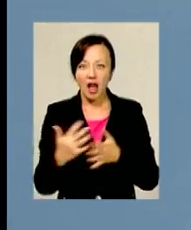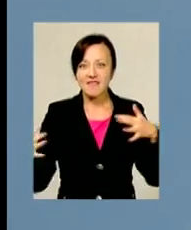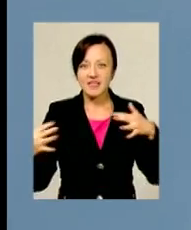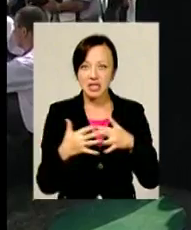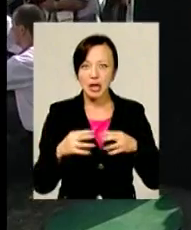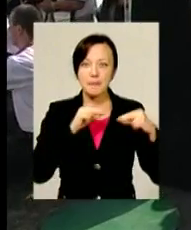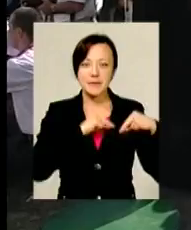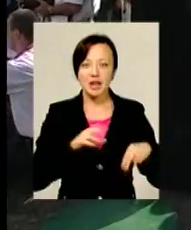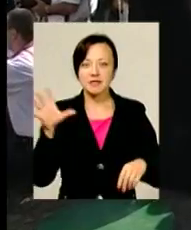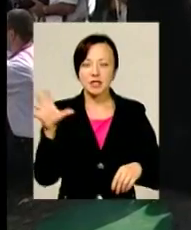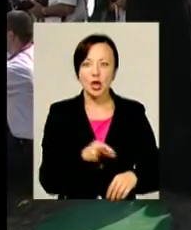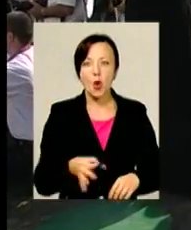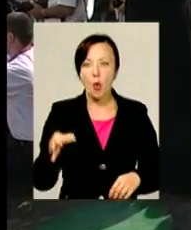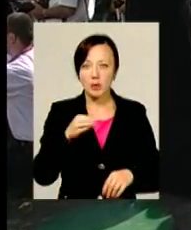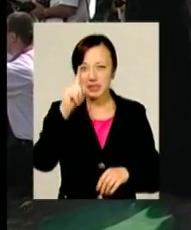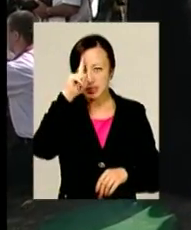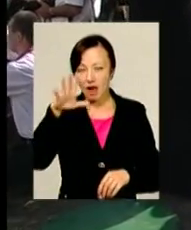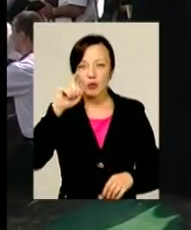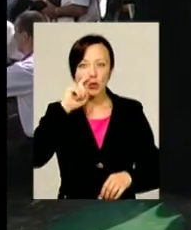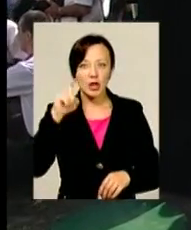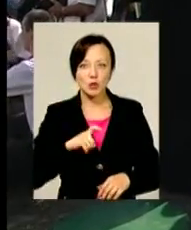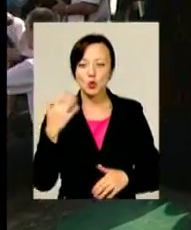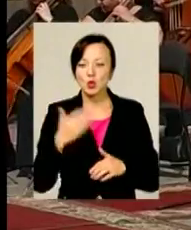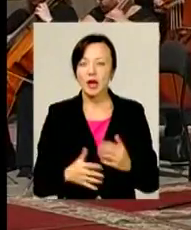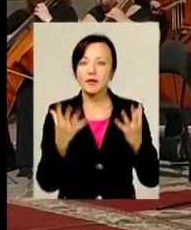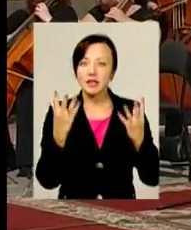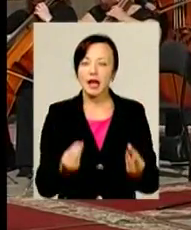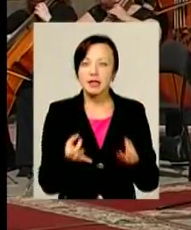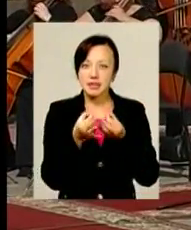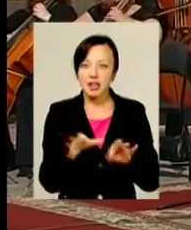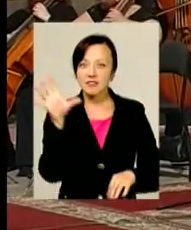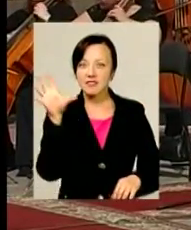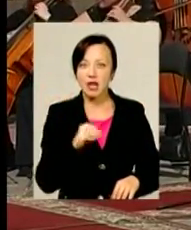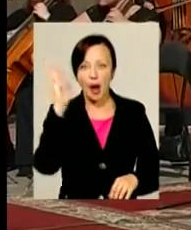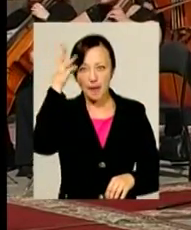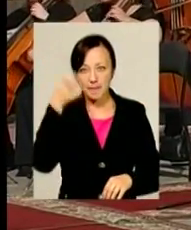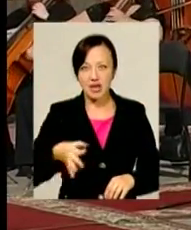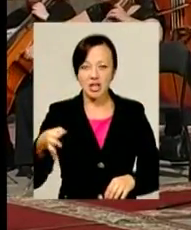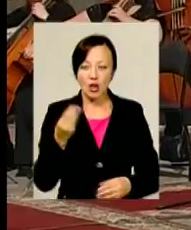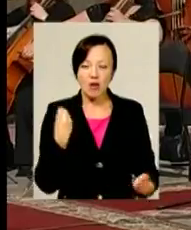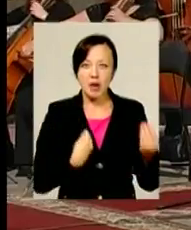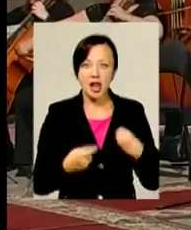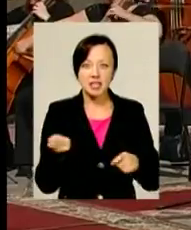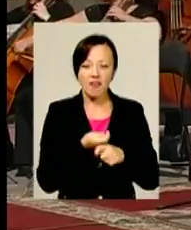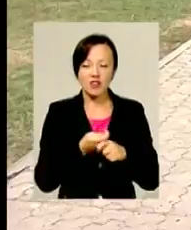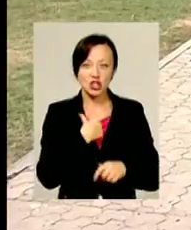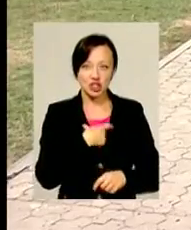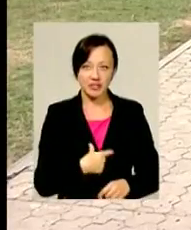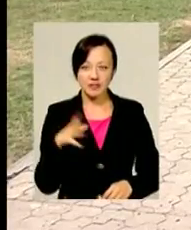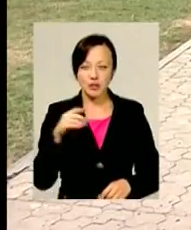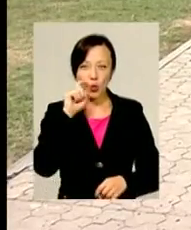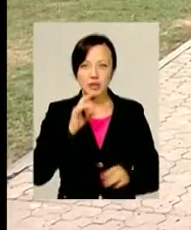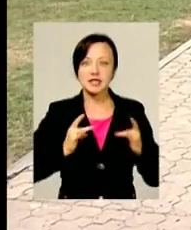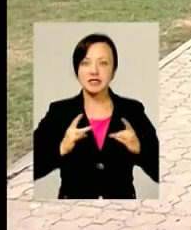усієї області славитимуть Україну. А вже у День незалежності вся Хмельниччина вбереться у вишиванку. Всеукраїнське